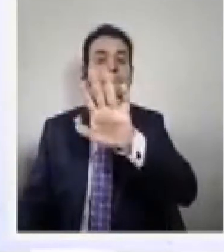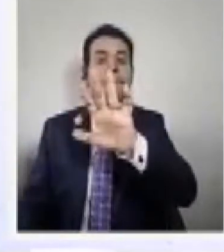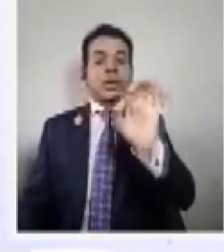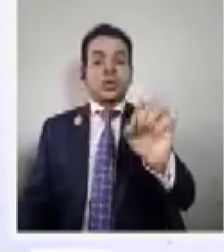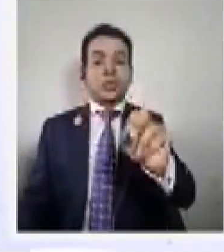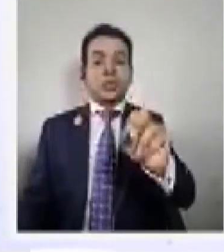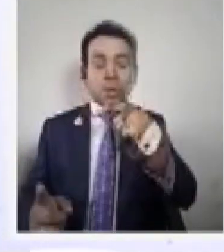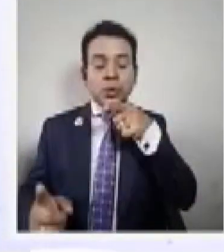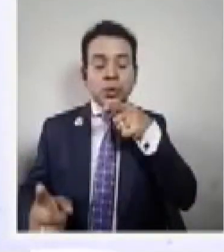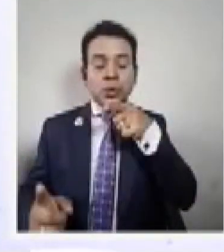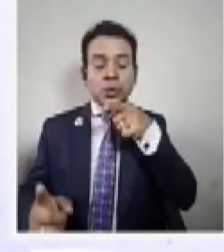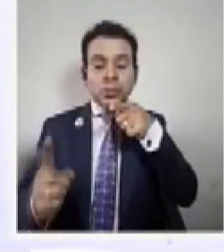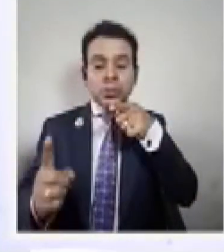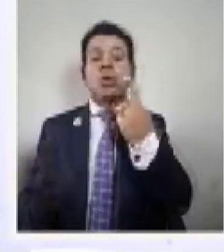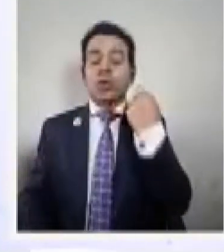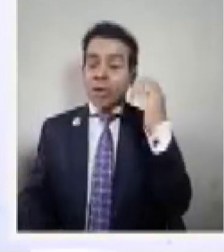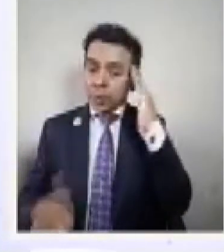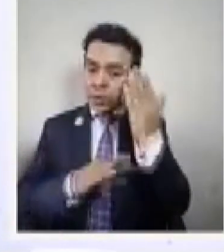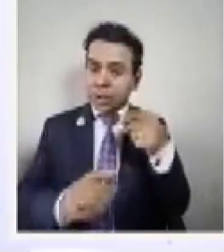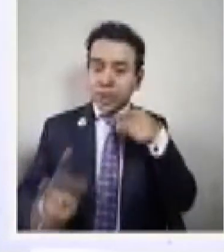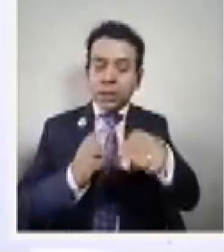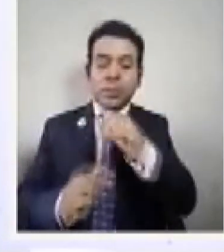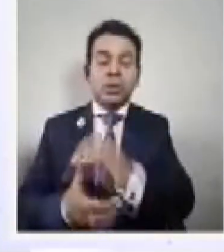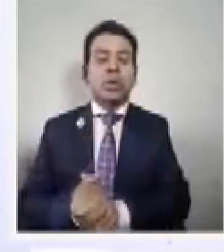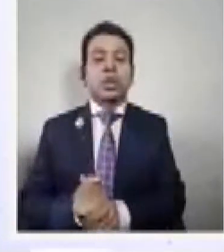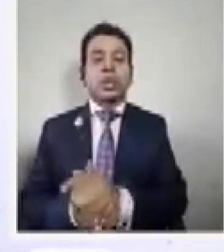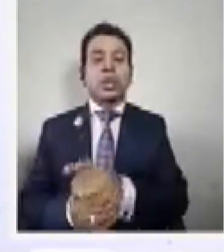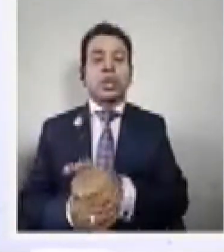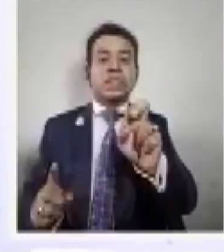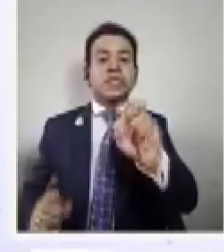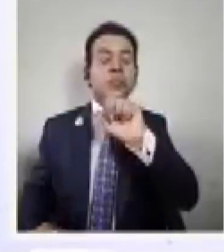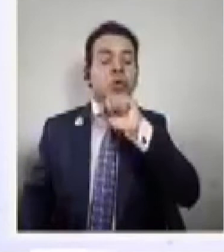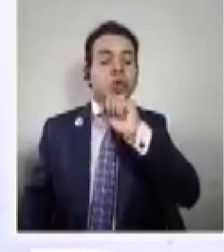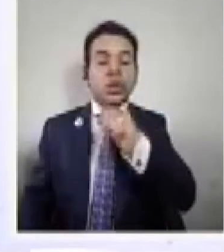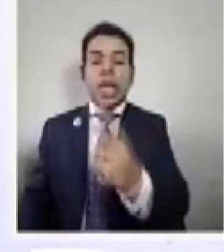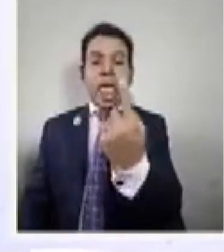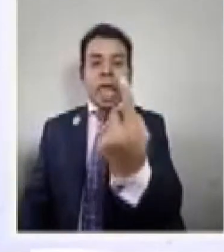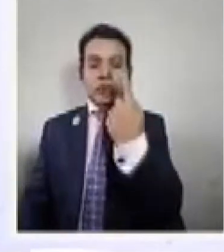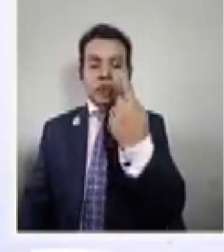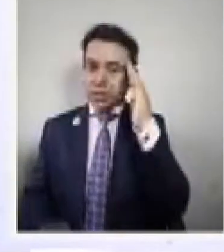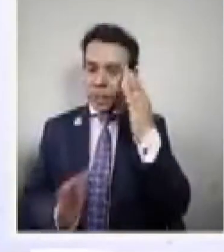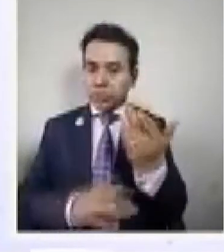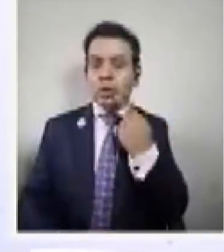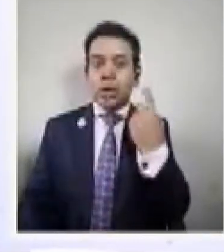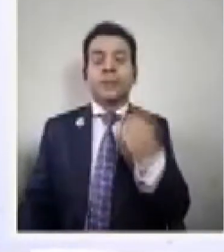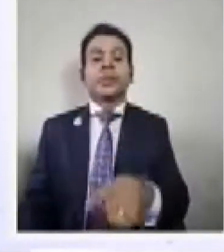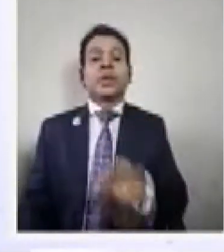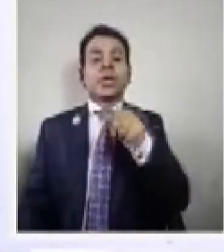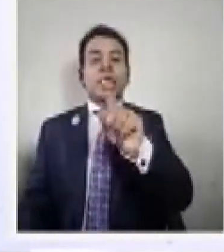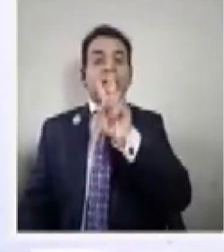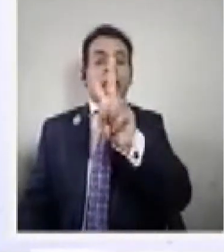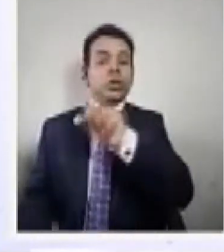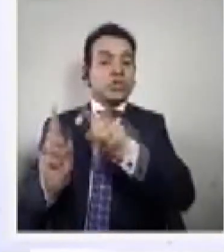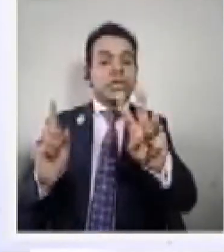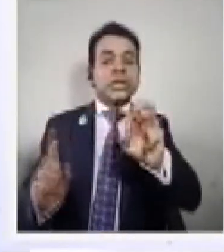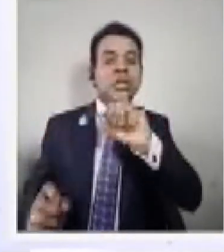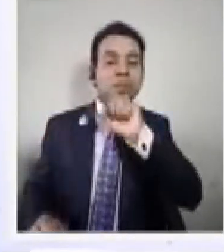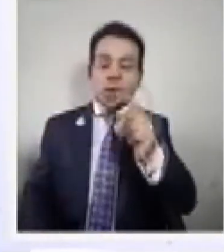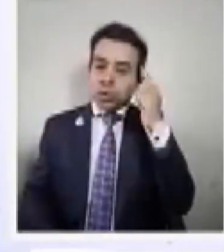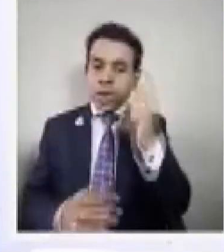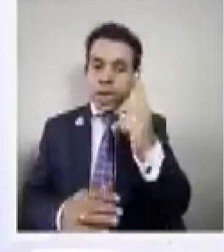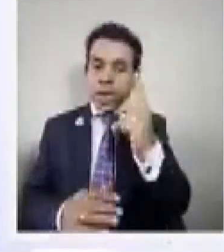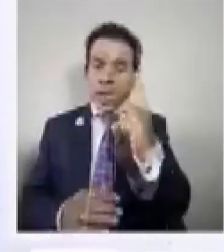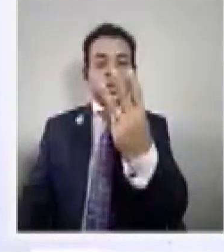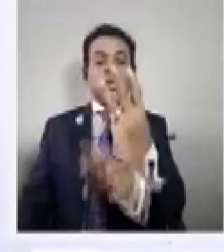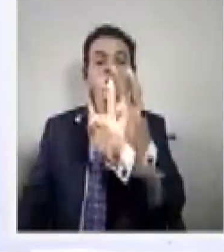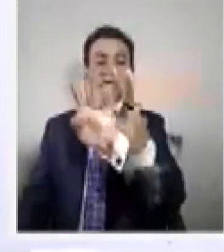21.19%। 24 ঘন্টায় যারা মৃত্যুবরণ করেছেন তাদের মধ্যে 11 থেকে 1 জন, 21 থেকে 30 বছর 1 জন, 31 থেকে 40 বছর 3 জন,